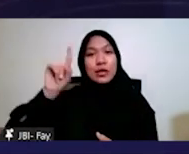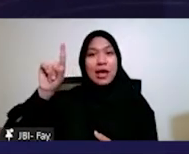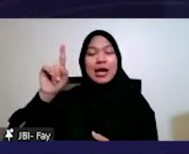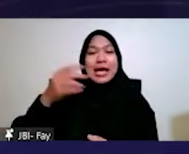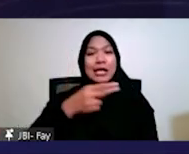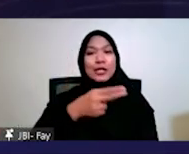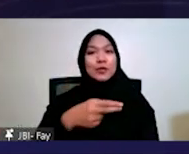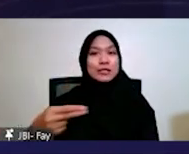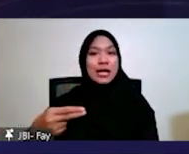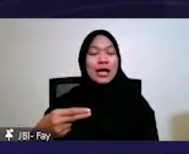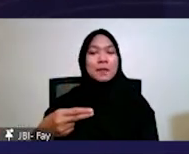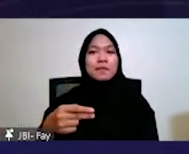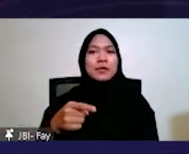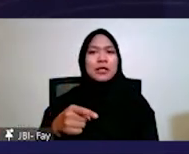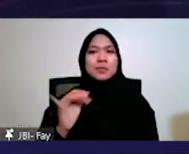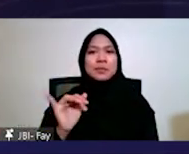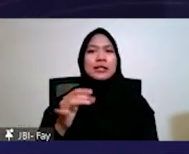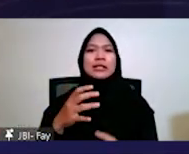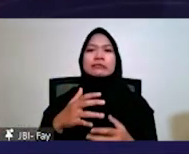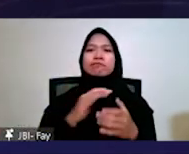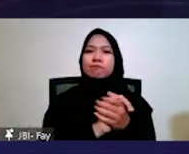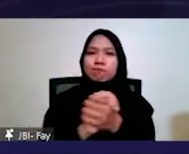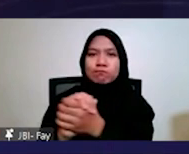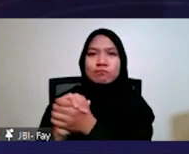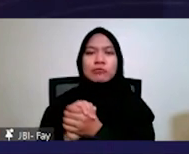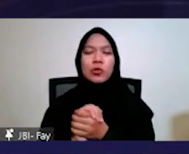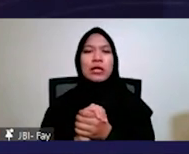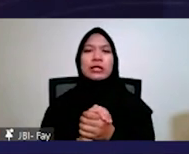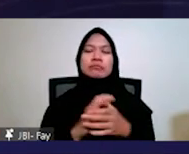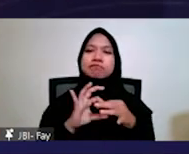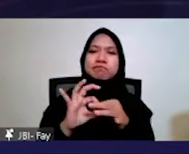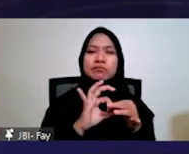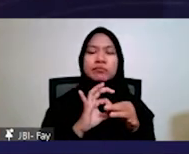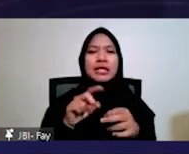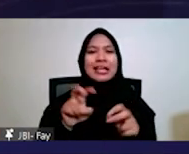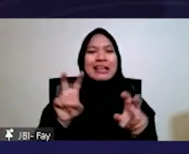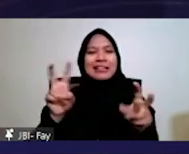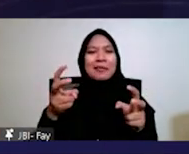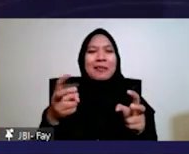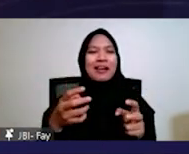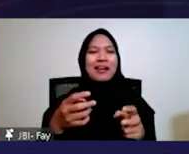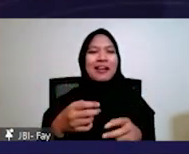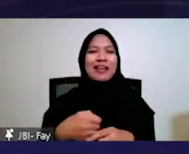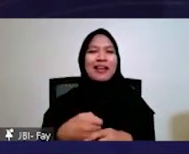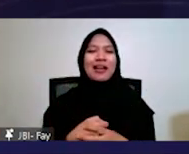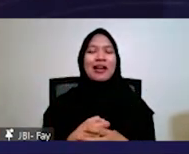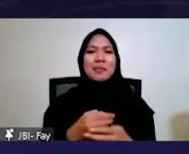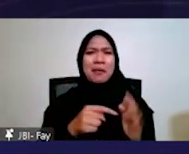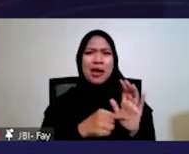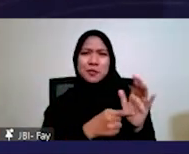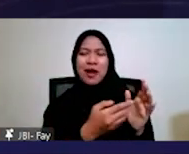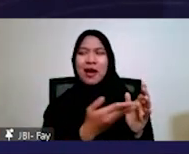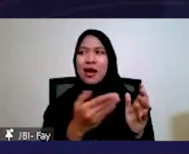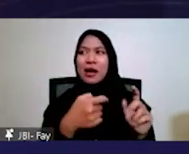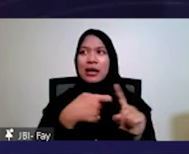diindonesiakan itu guyub rukun migunani ini adalah tag lainnya kafegama gitu ya para mahasiswa